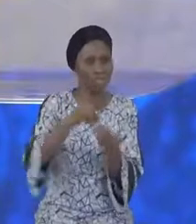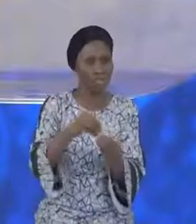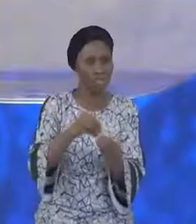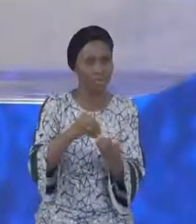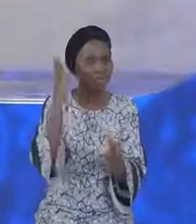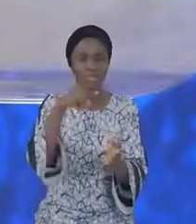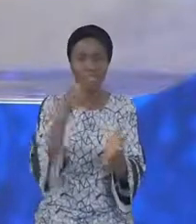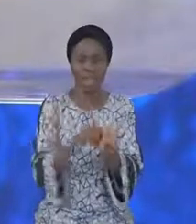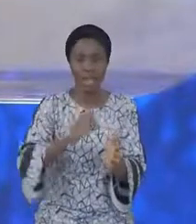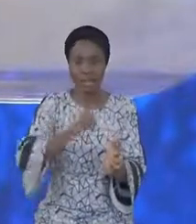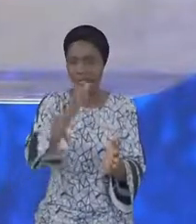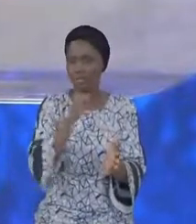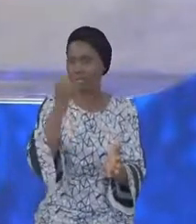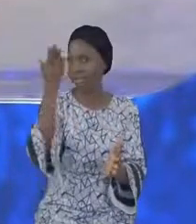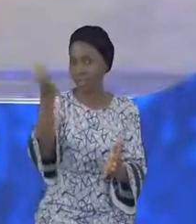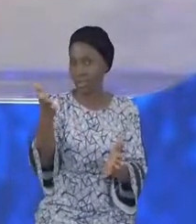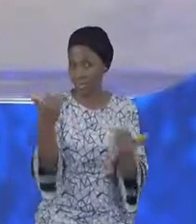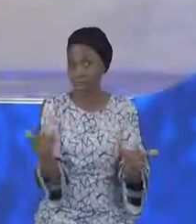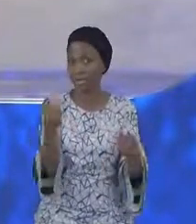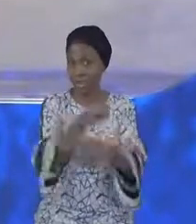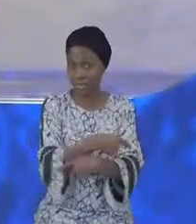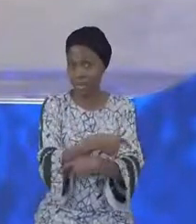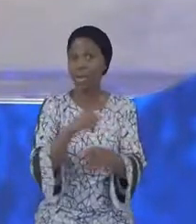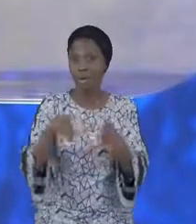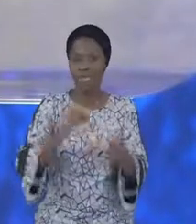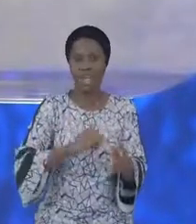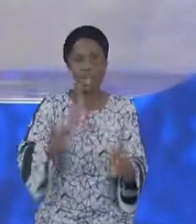oui, je ne suis pas là aujourd'hui, mais je vais